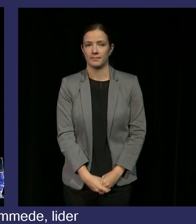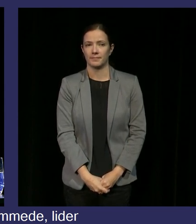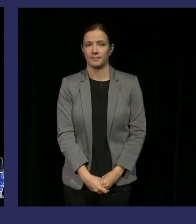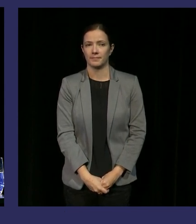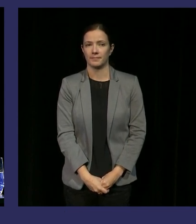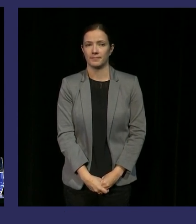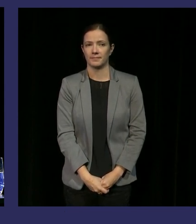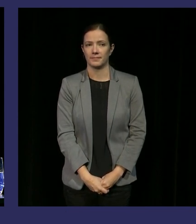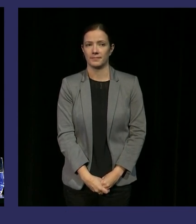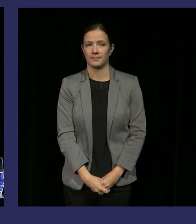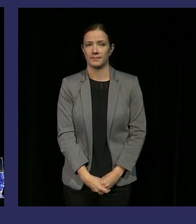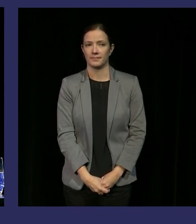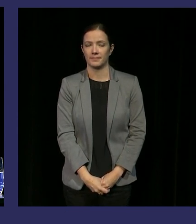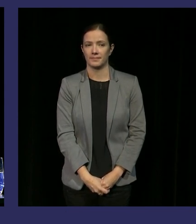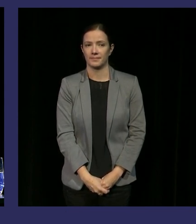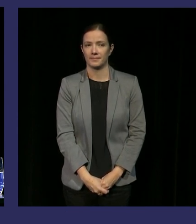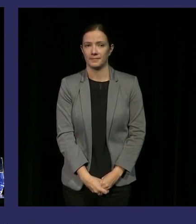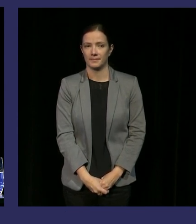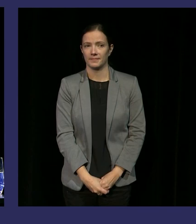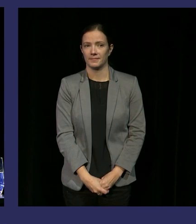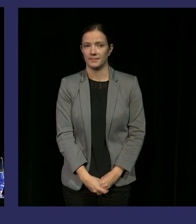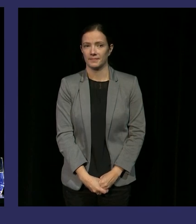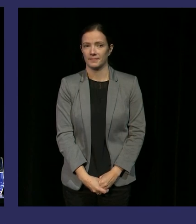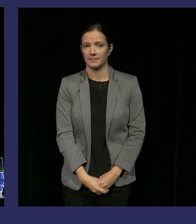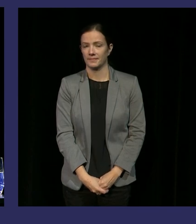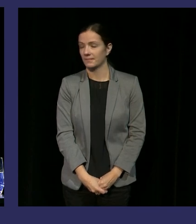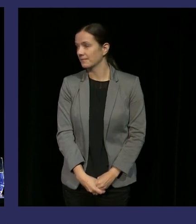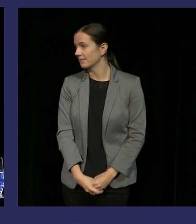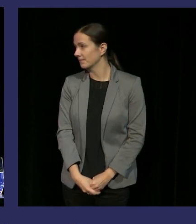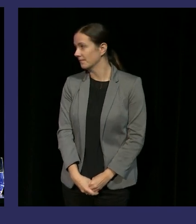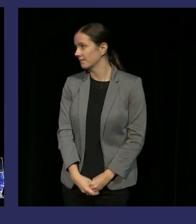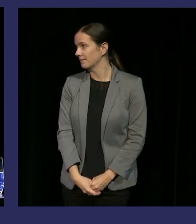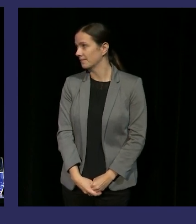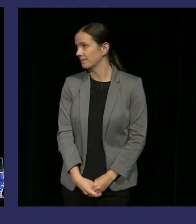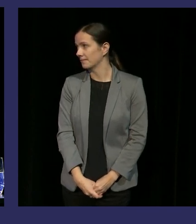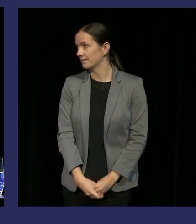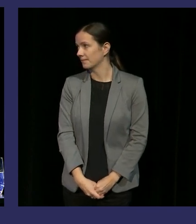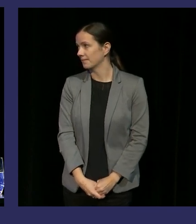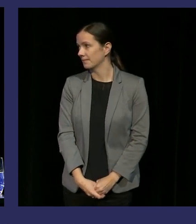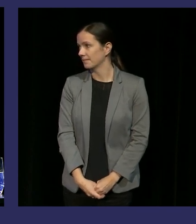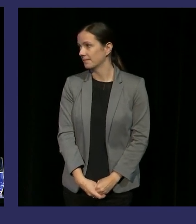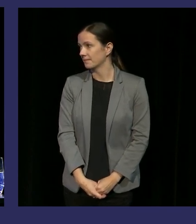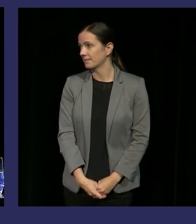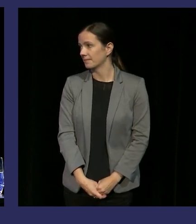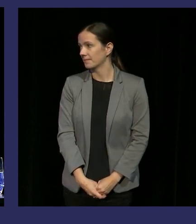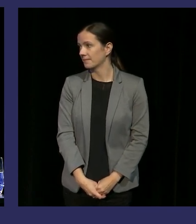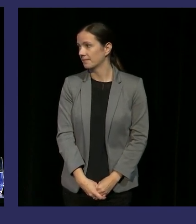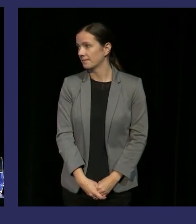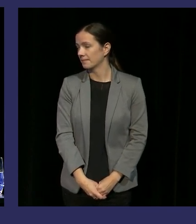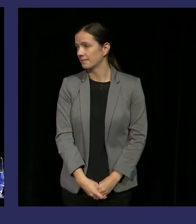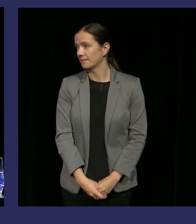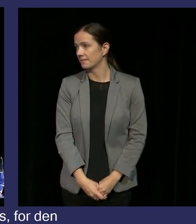til tegnspråk. Og det ikke noe som skjer nå. Dette noe som skjer nå mens vi står her og snakker.